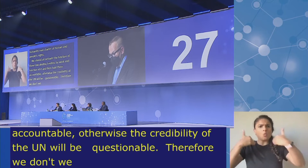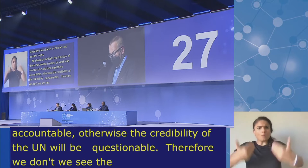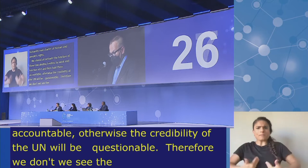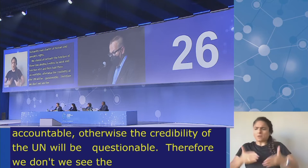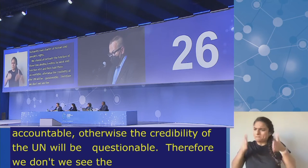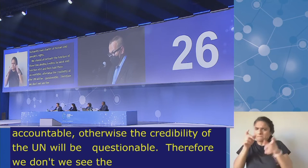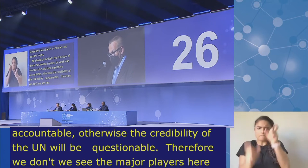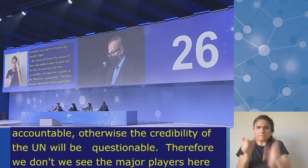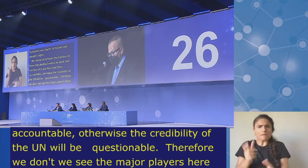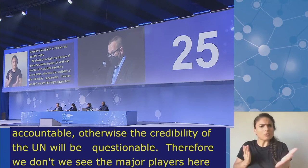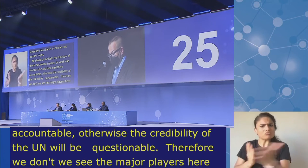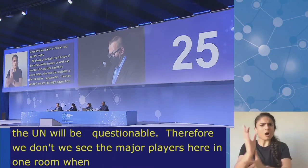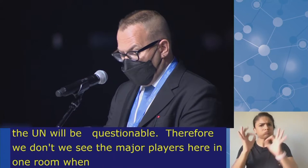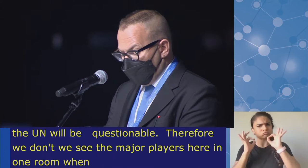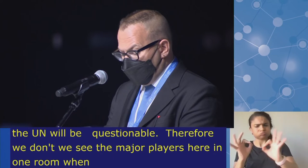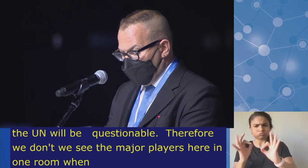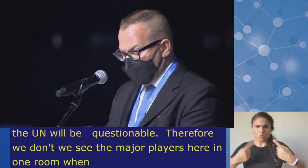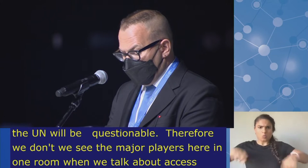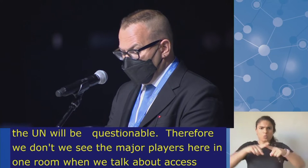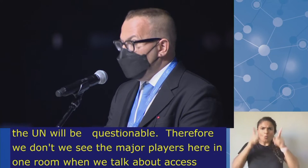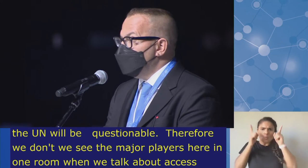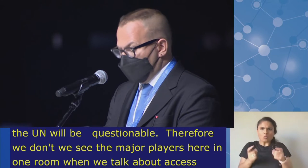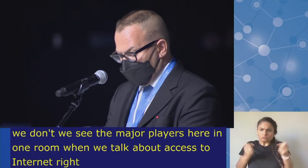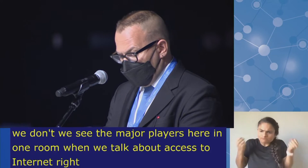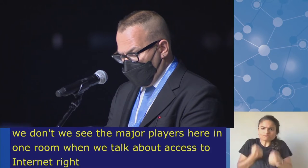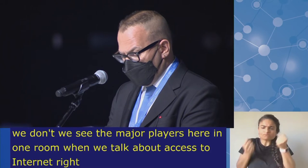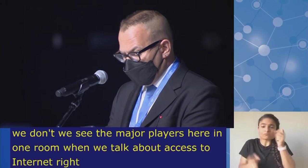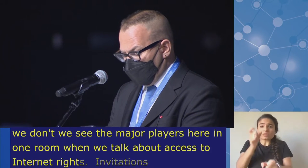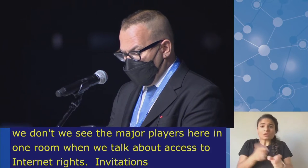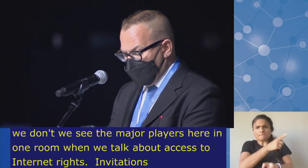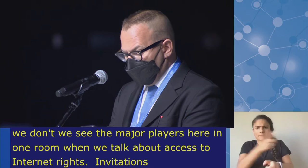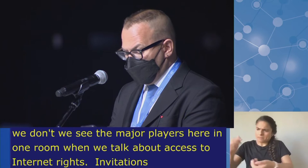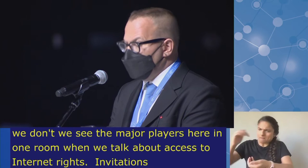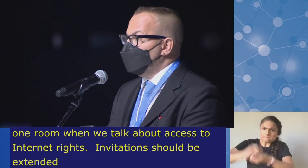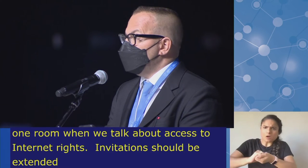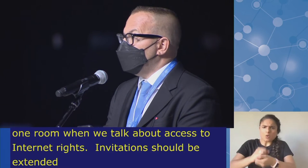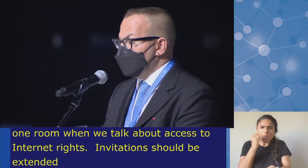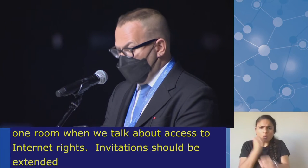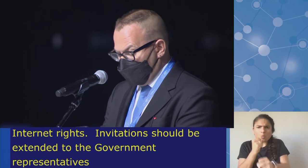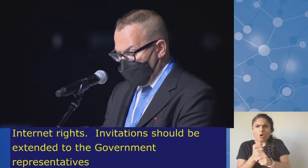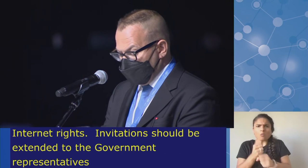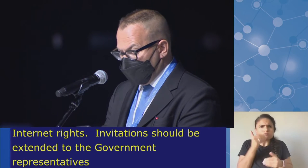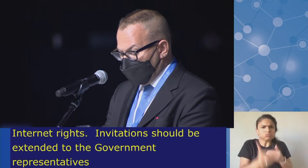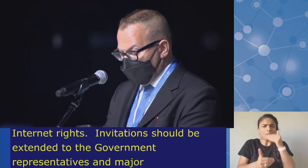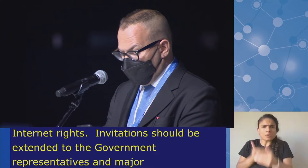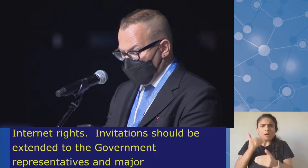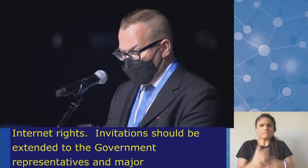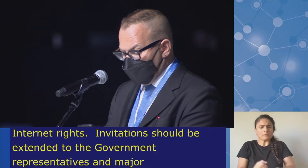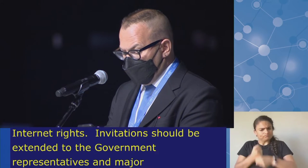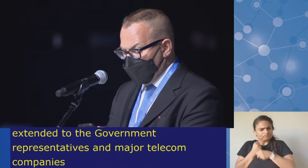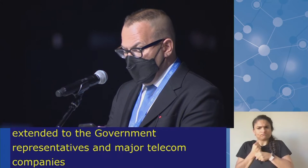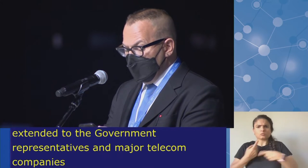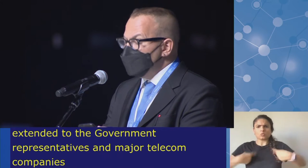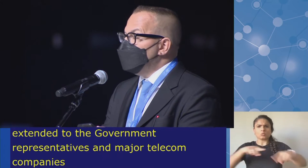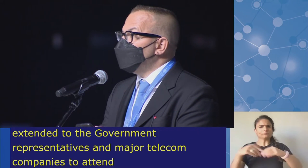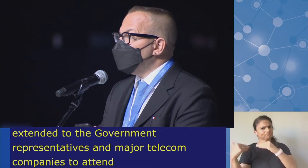привлекать подписавших их сторон к ответственности за подписанные собой договора. Мы должны также в этом плане приглашать